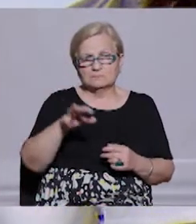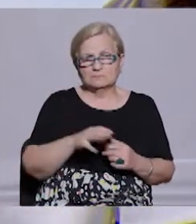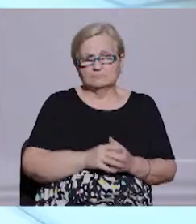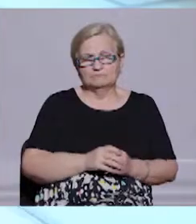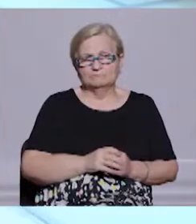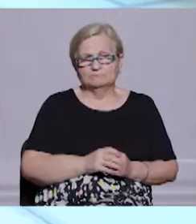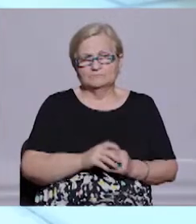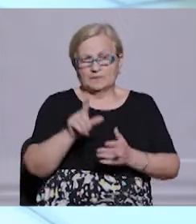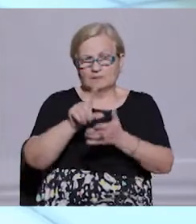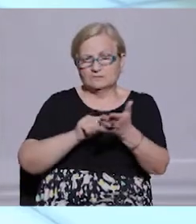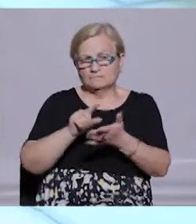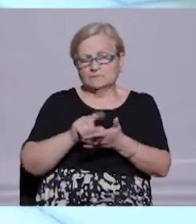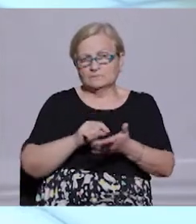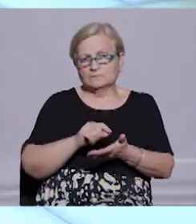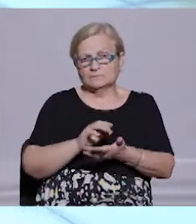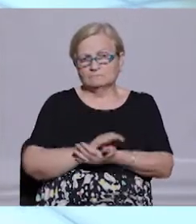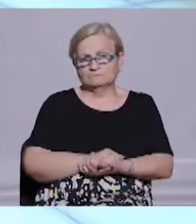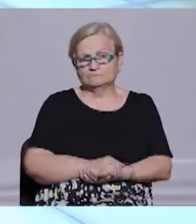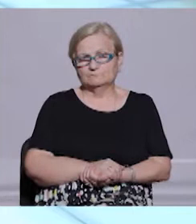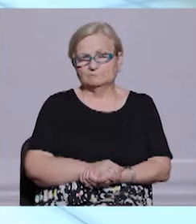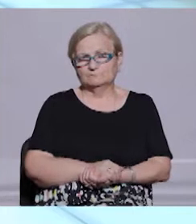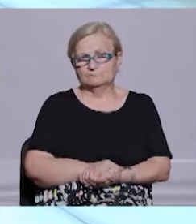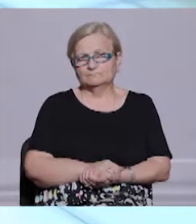კალათბურთს ამოვიზეროთ.